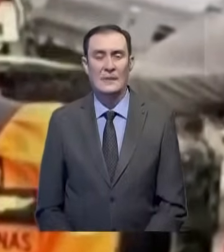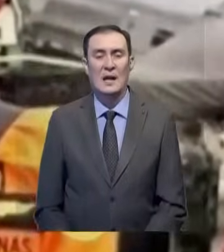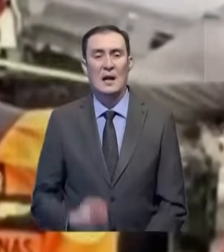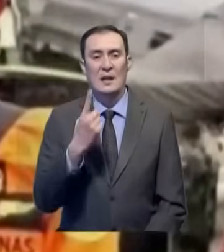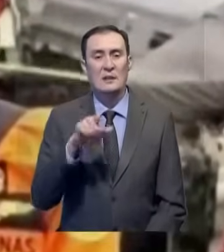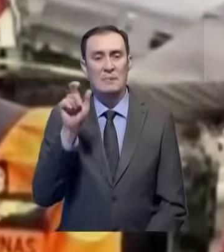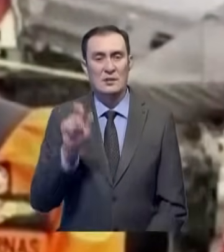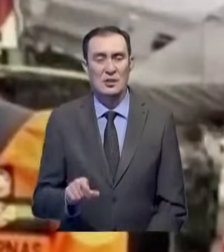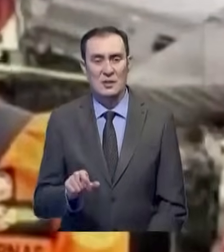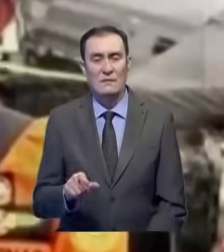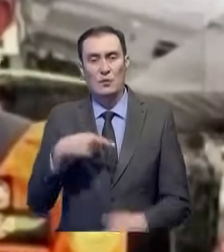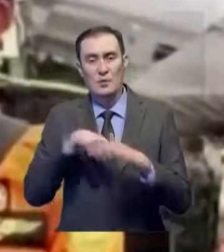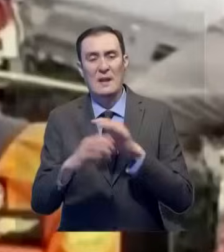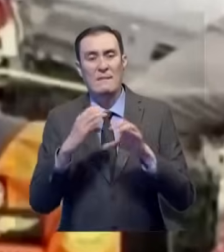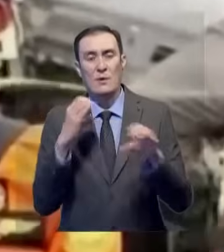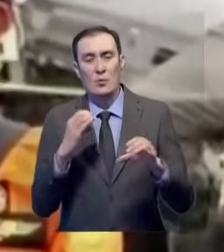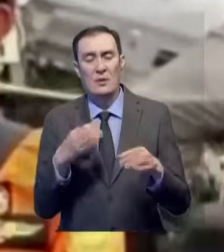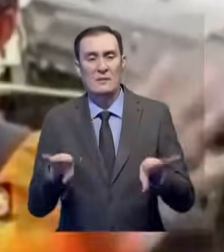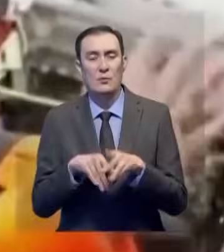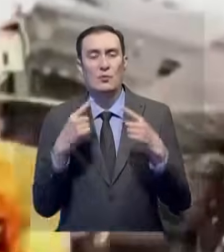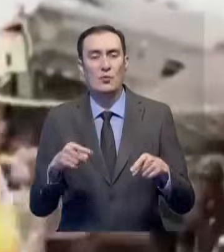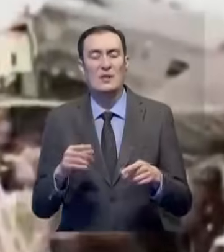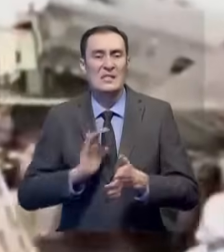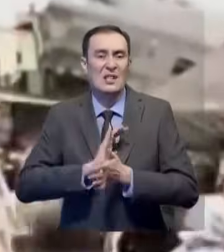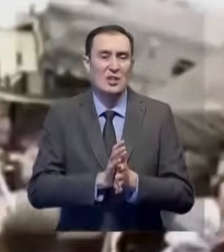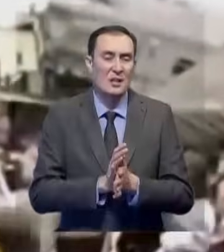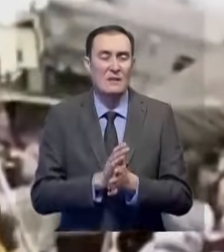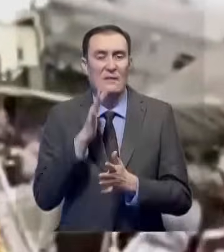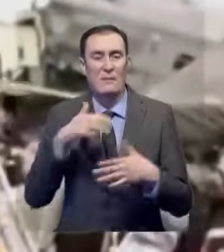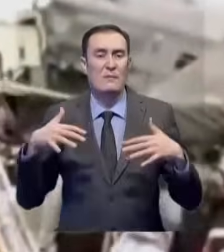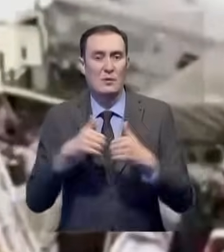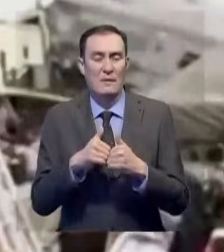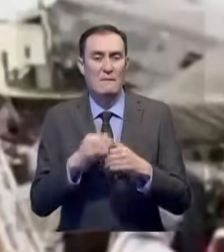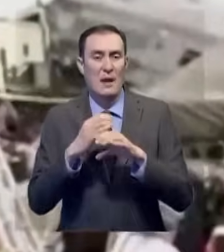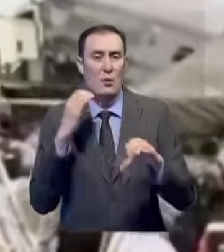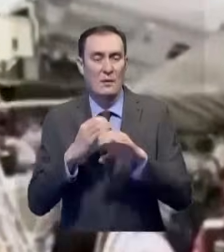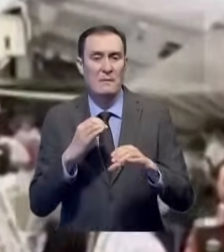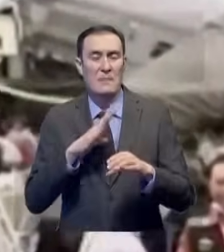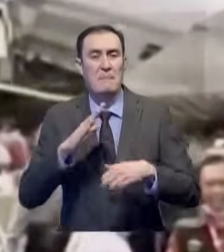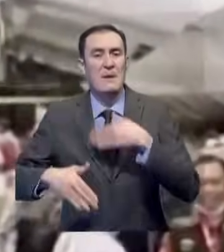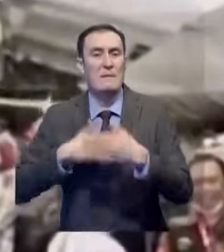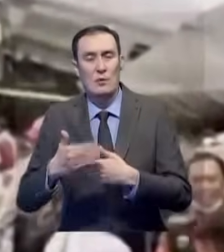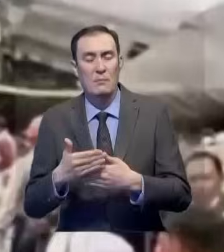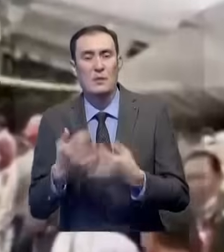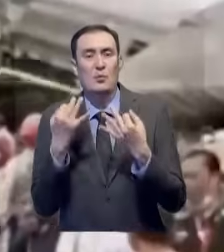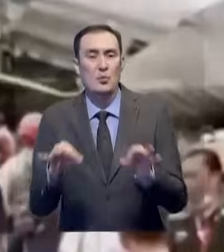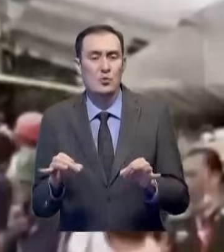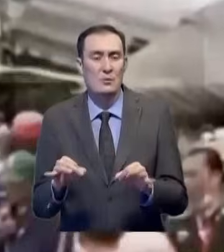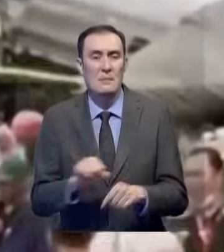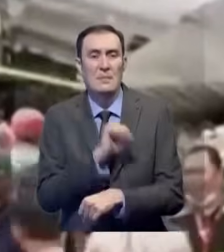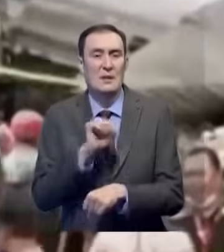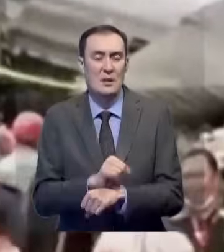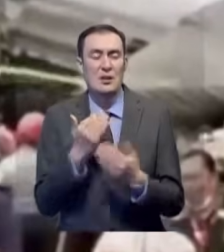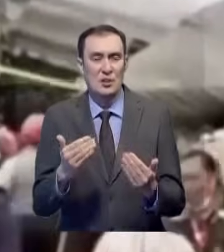Один пассажир заперт внутри вагона, другой зажат между вагонами столкнувшихся поездов. Из-за того, что вагоны перевернуты, доступ к пассажирам практически